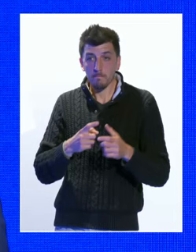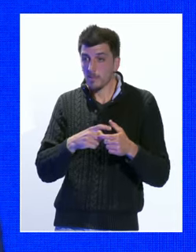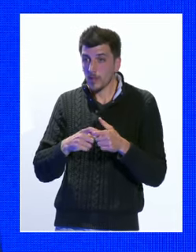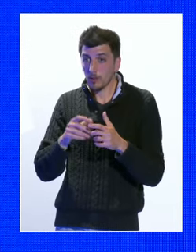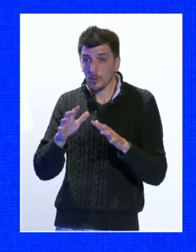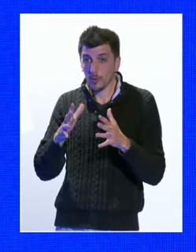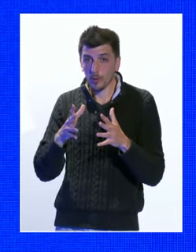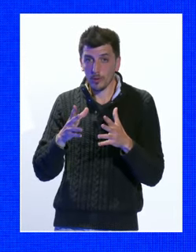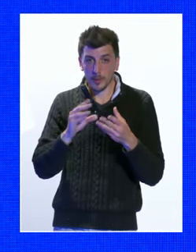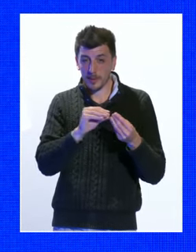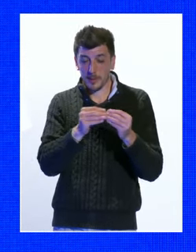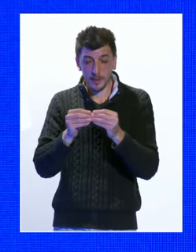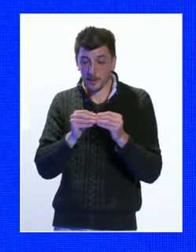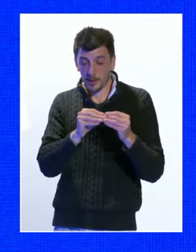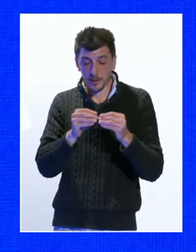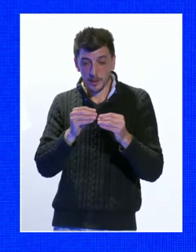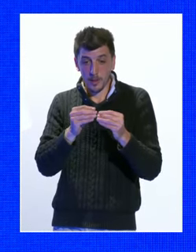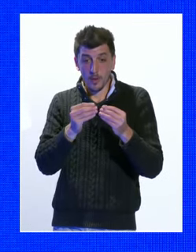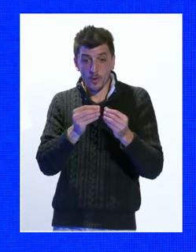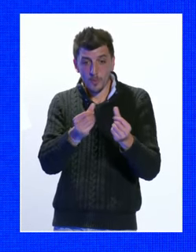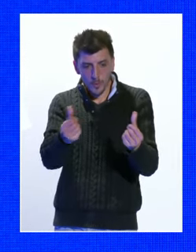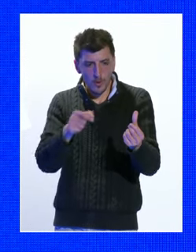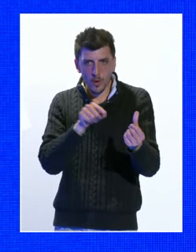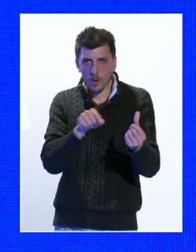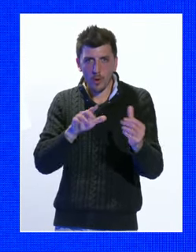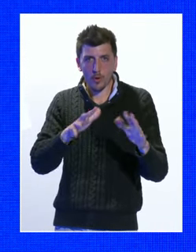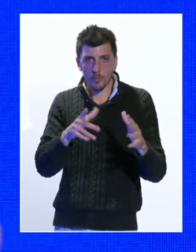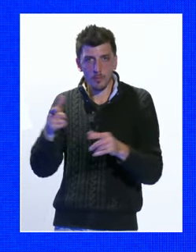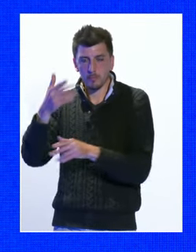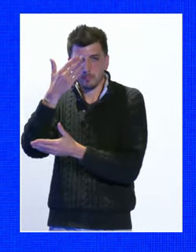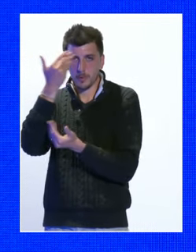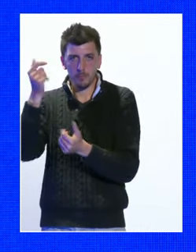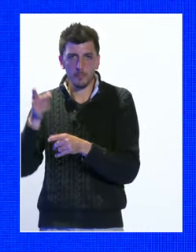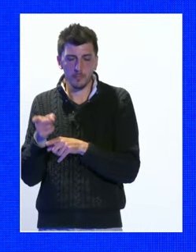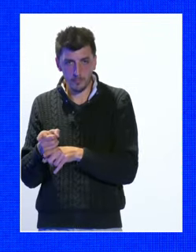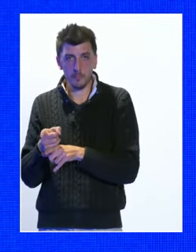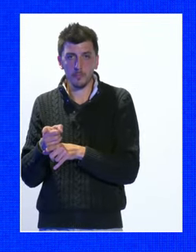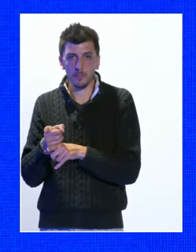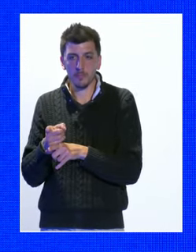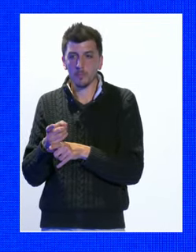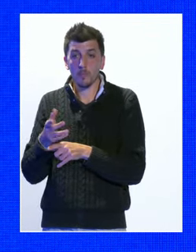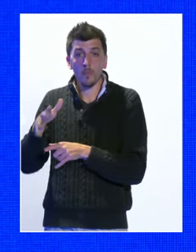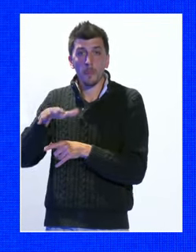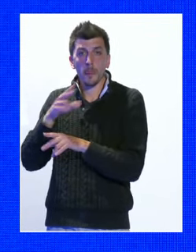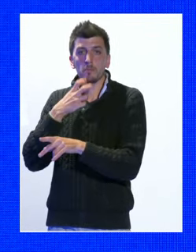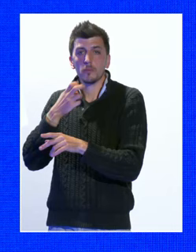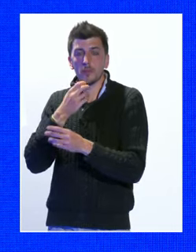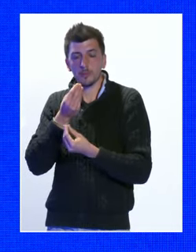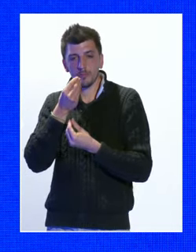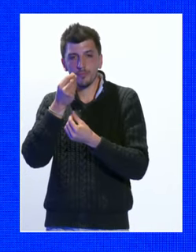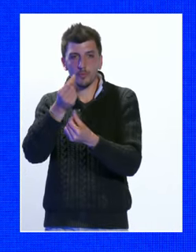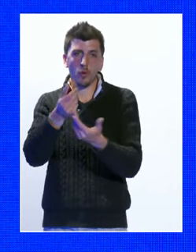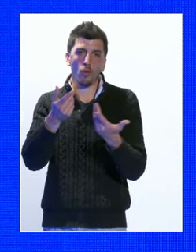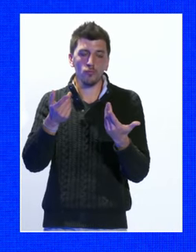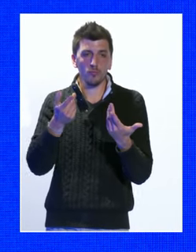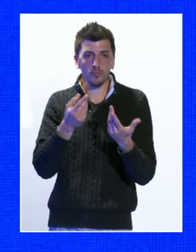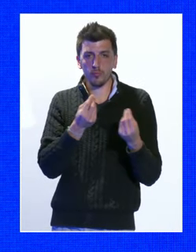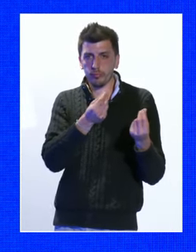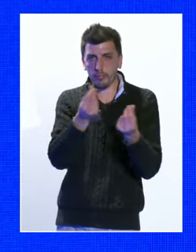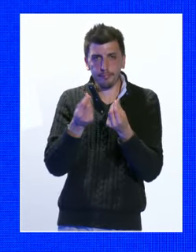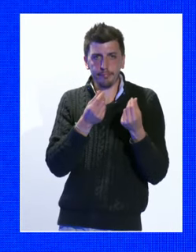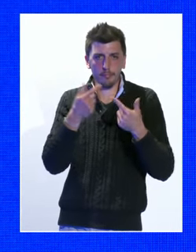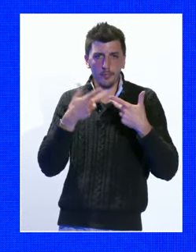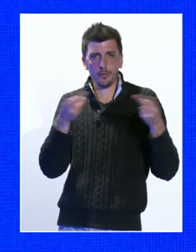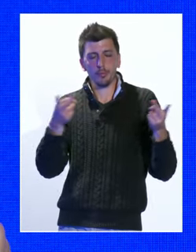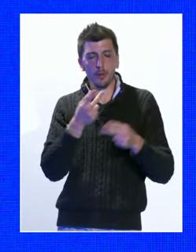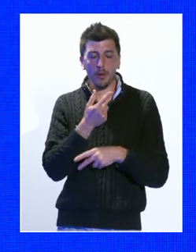prendre pour en sortir. Ils ont le sentiment que pendant des années, l'argent public est facile